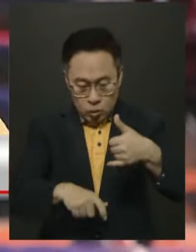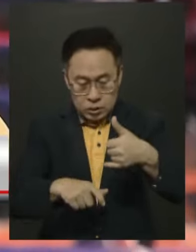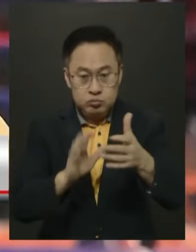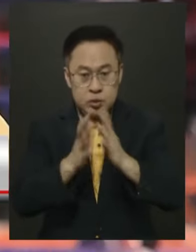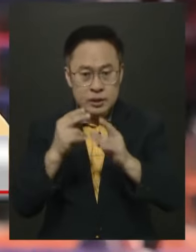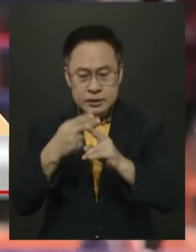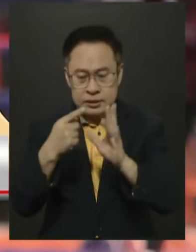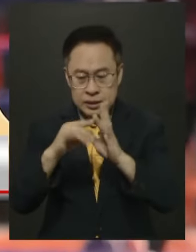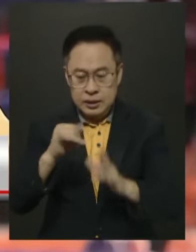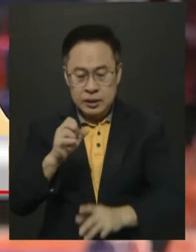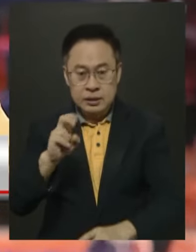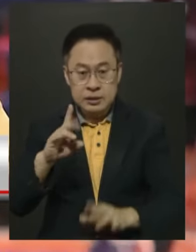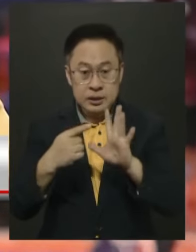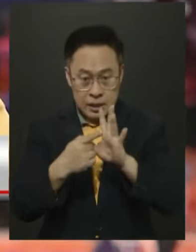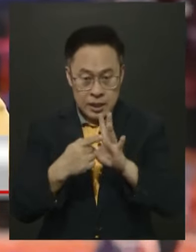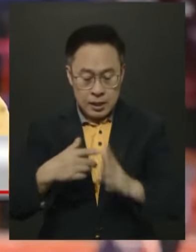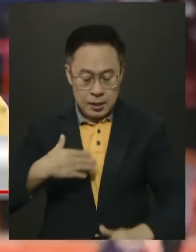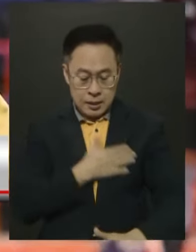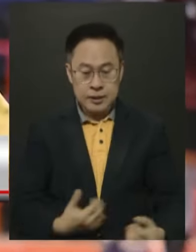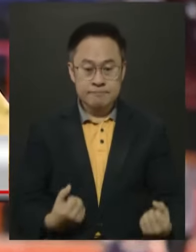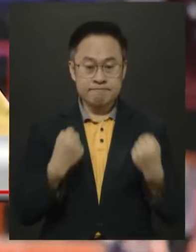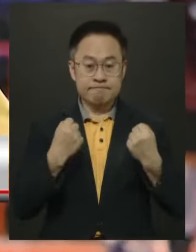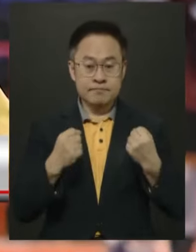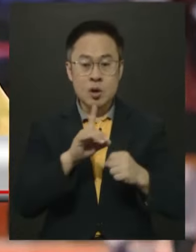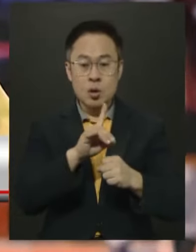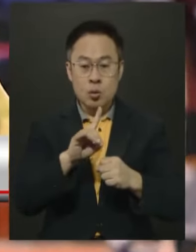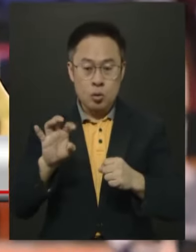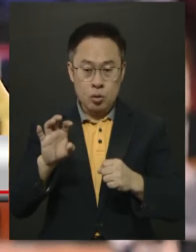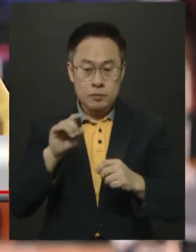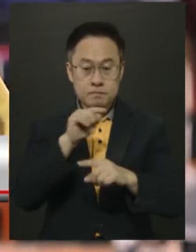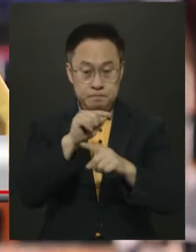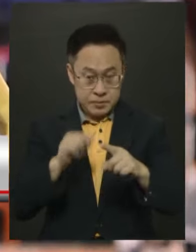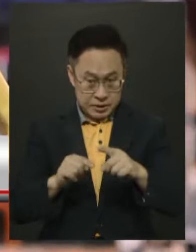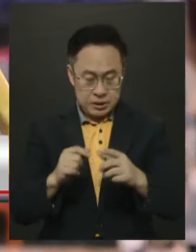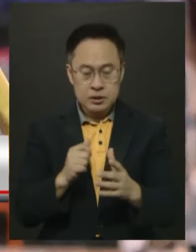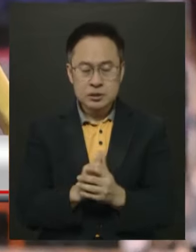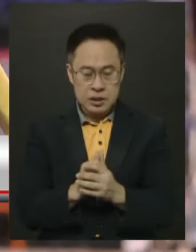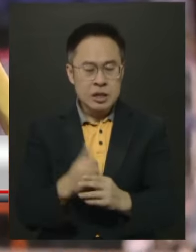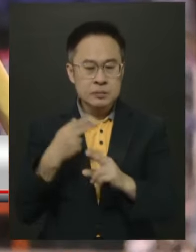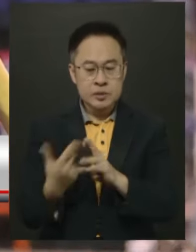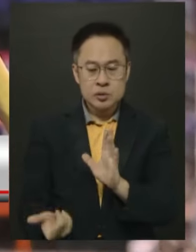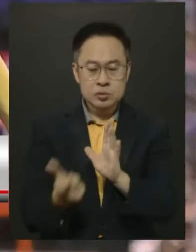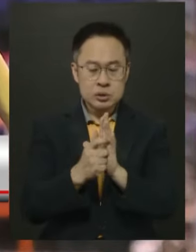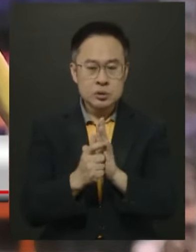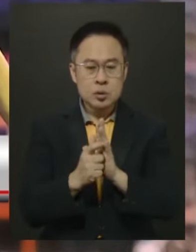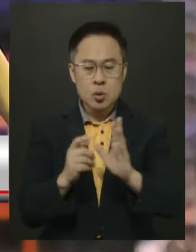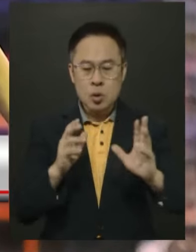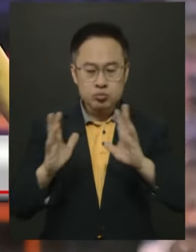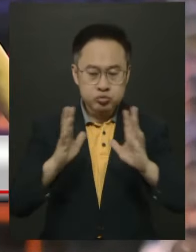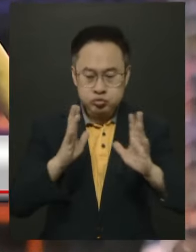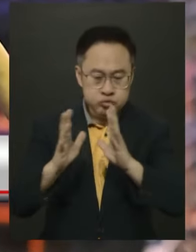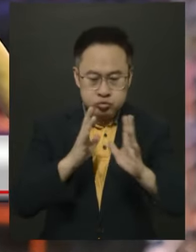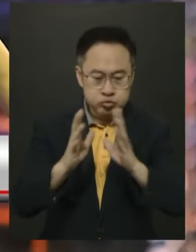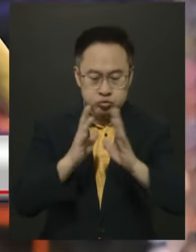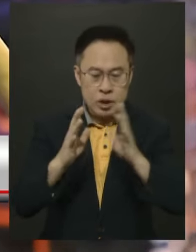มามีสภาพร่างกายที่ฟิตสมบูรณ์เต็มร้อยแล้วก็มั่นใจด้วยว่าเจษฎาชูเดชจะสามารถเรียกฟอร์มเก่งได้เหมือนในอดีต